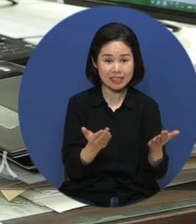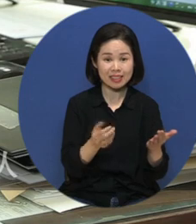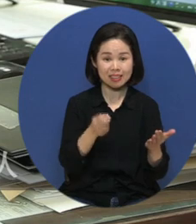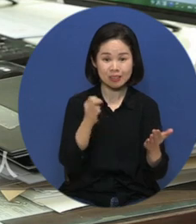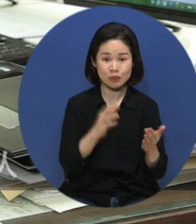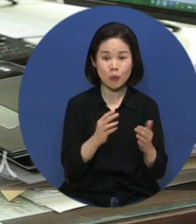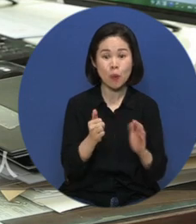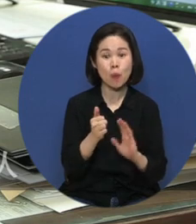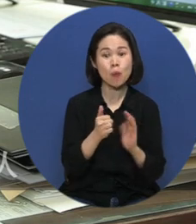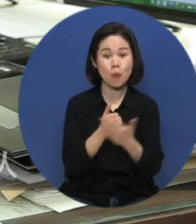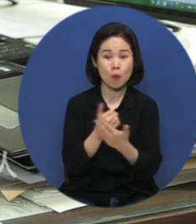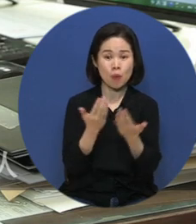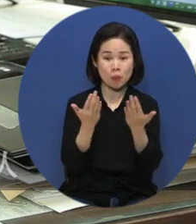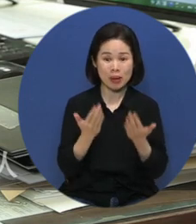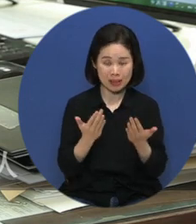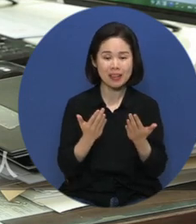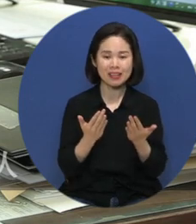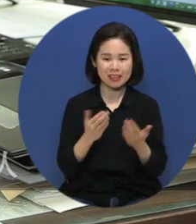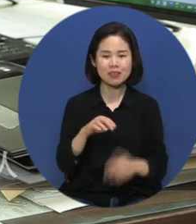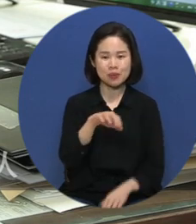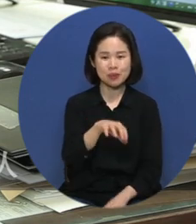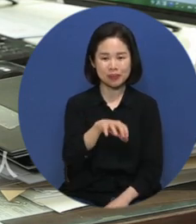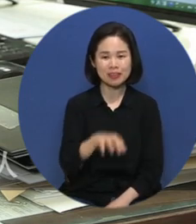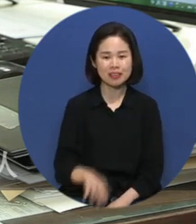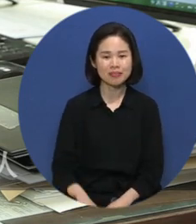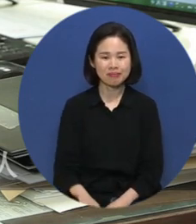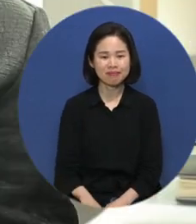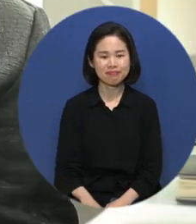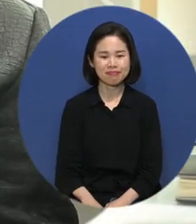하고 보호도 받고 그런 곳입니다.